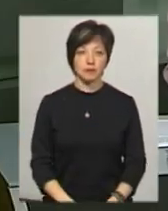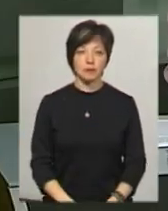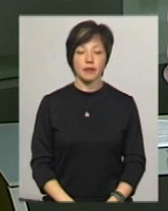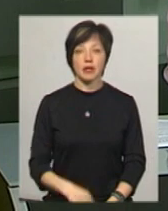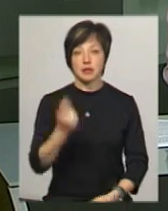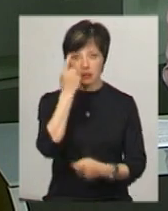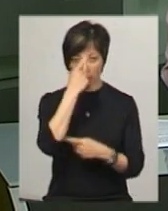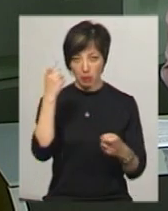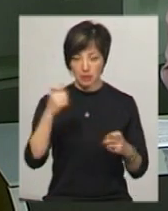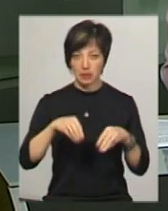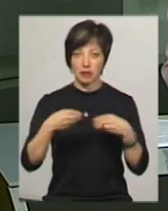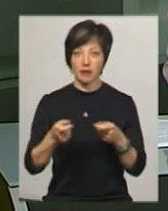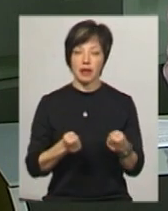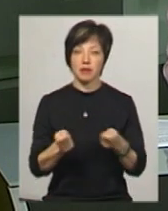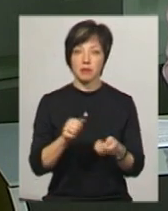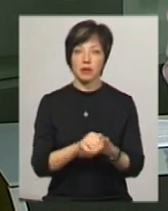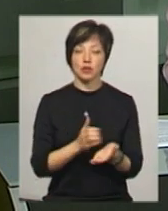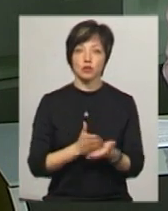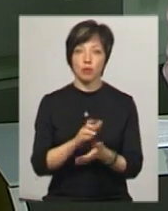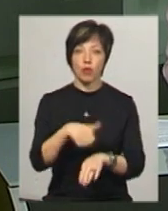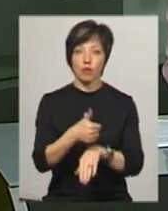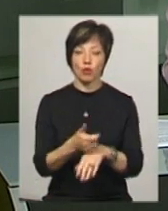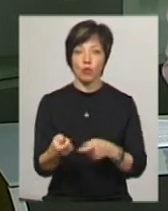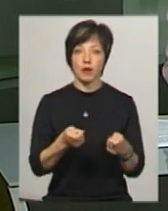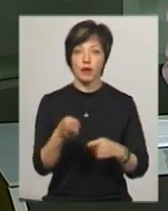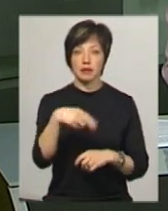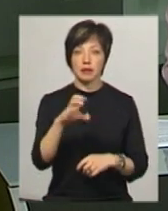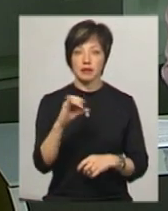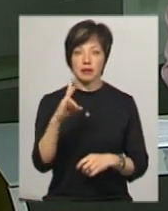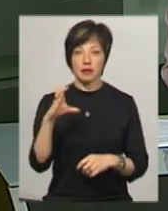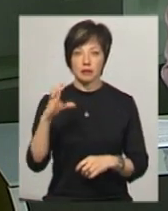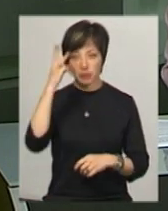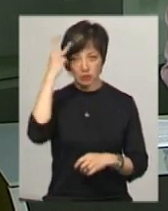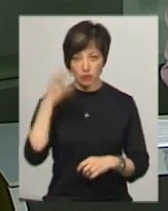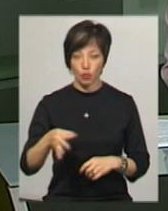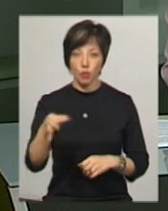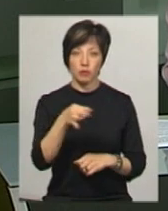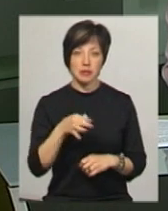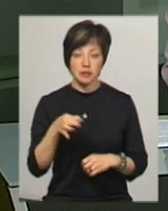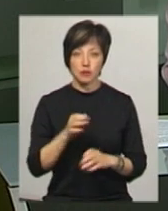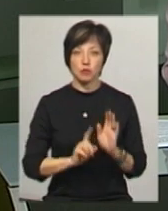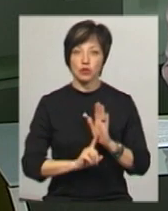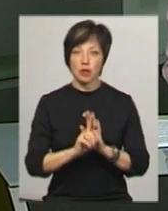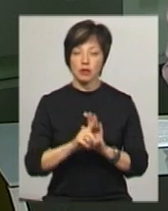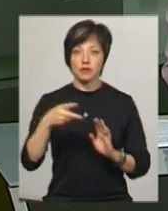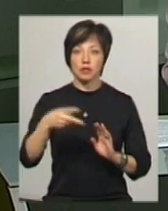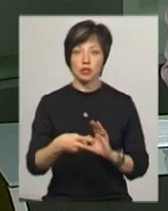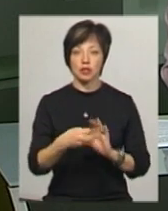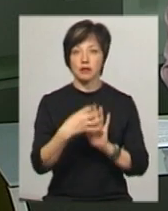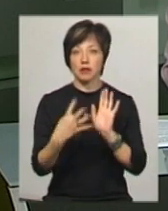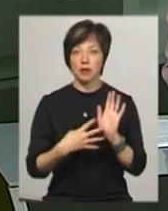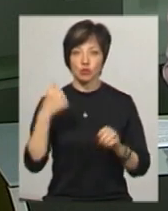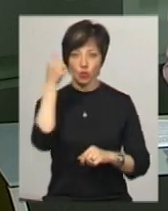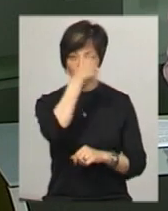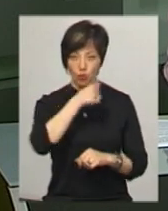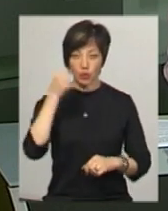За інформацією, яку надав керівник прес-служби головного управління ДСНС у Хмельницькій області Олександр Гулько, з початку